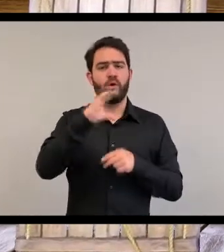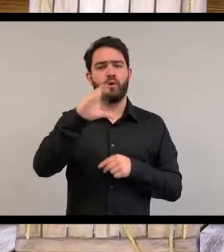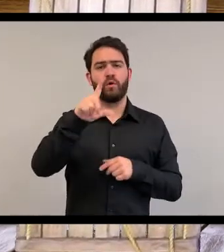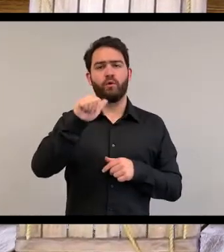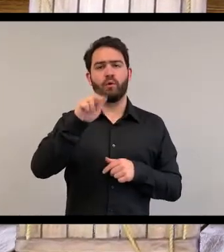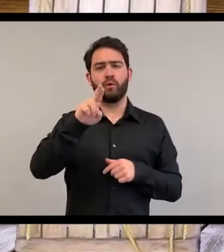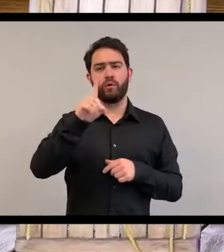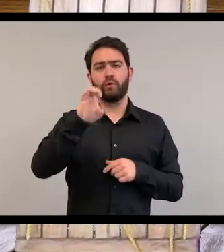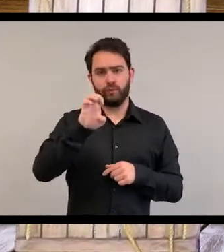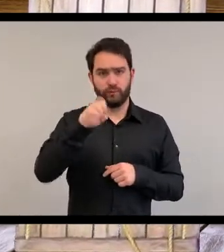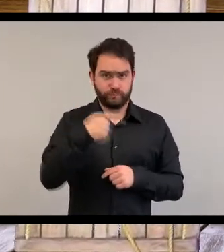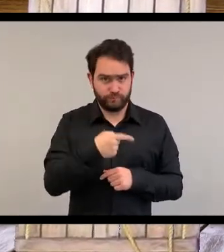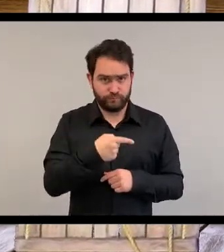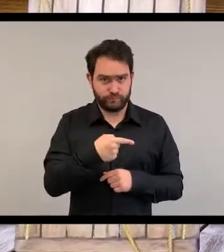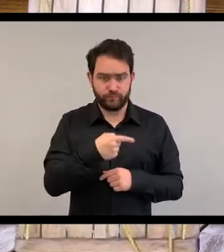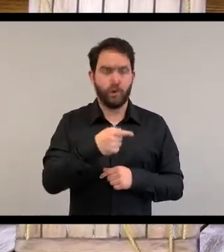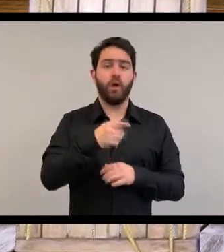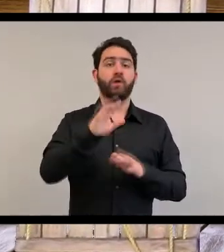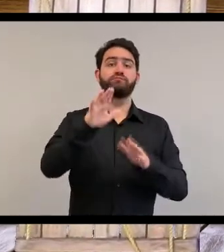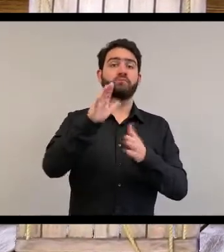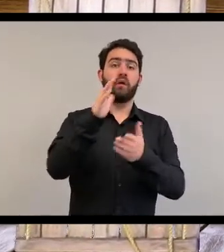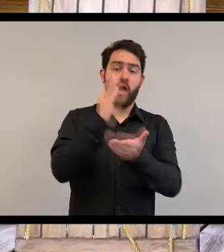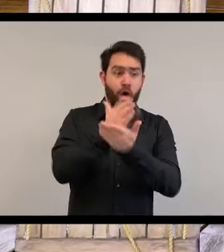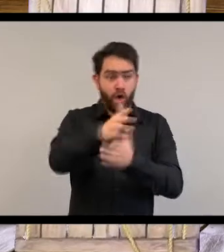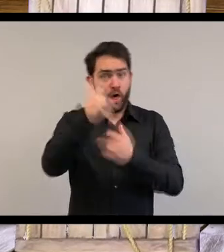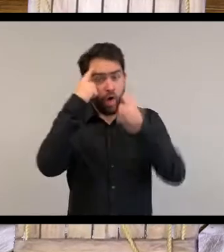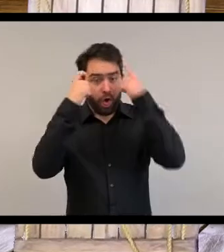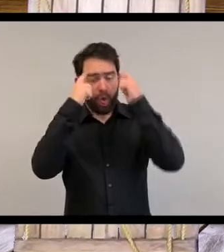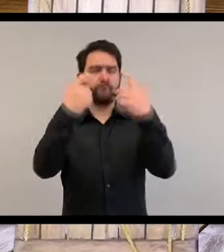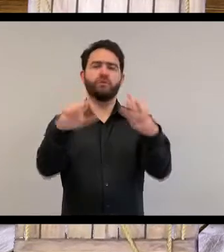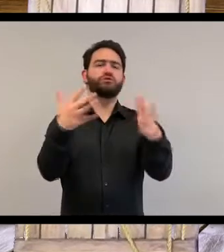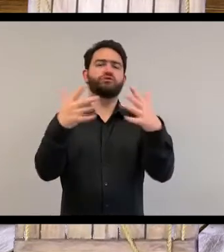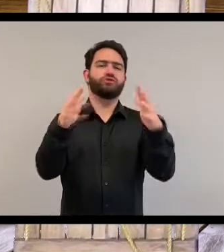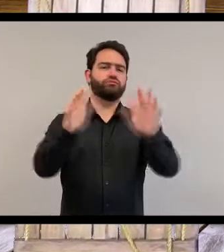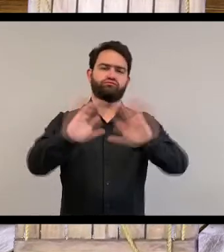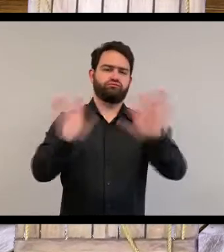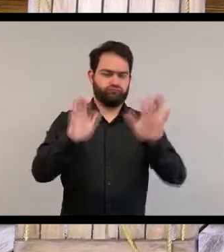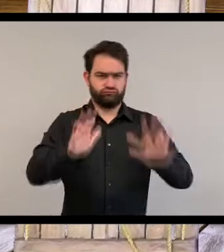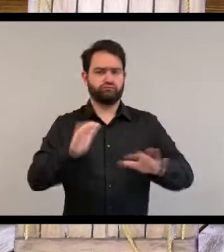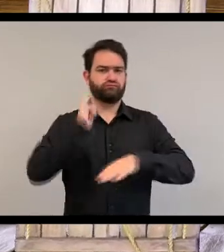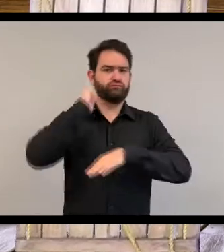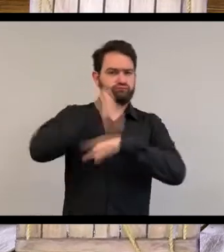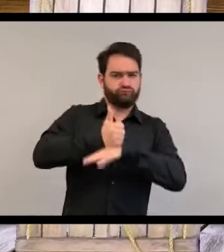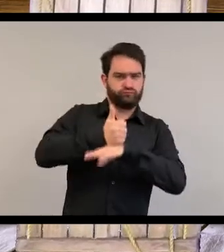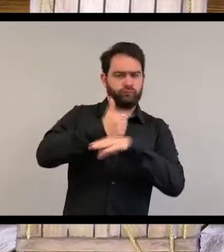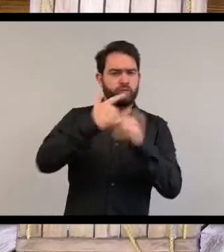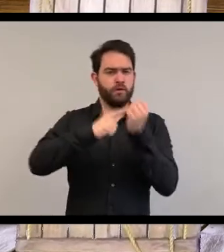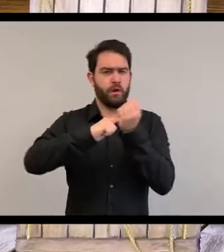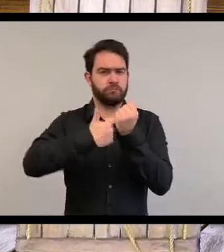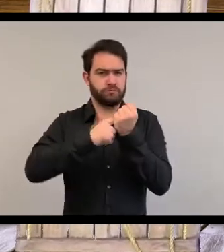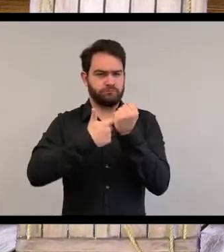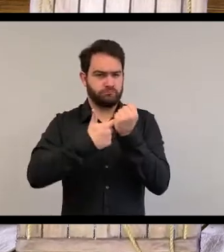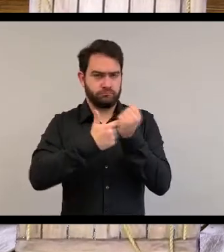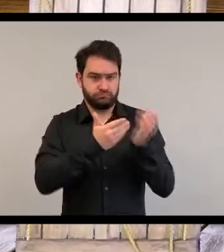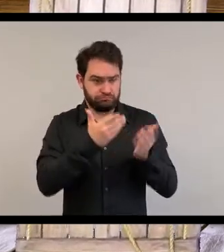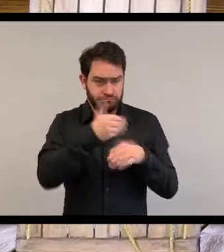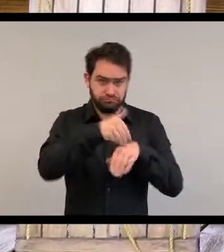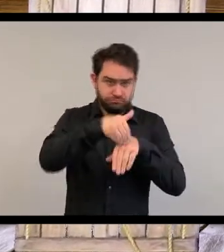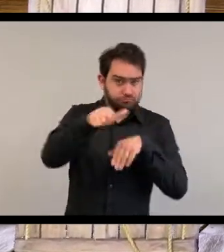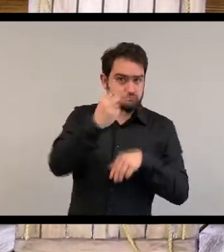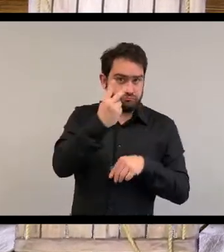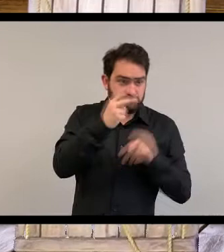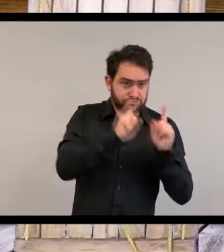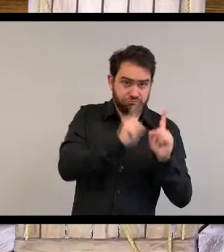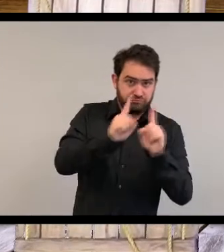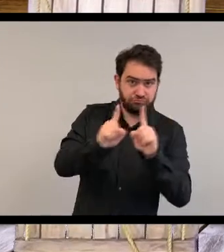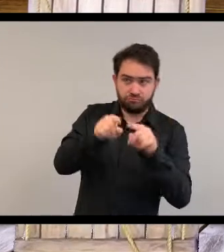Claude, a dit, « On va briser ça, cette paire-là. Je vais envoyer deux espions. » vont les surveiller. Qu'est-ce qu'ils font?